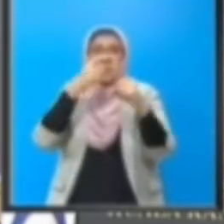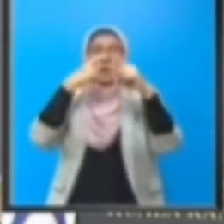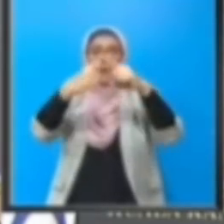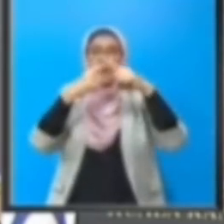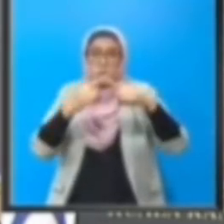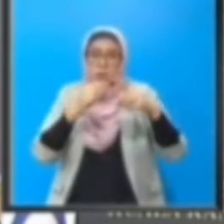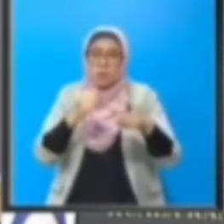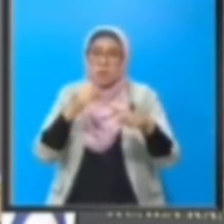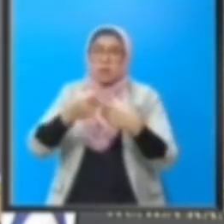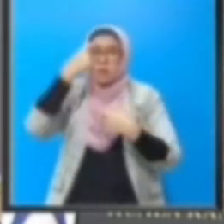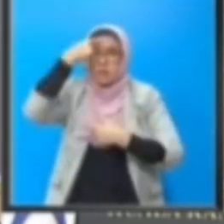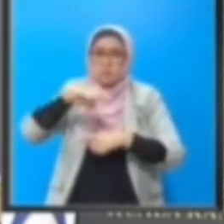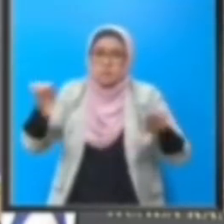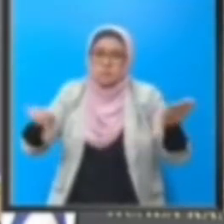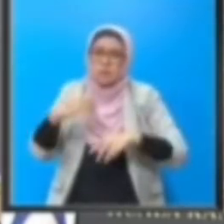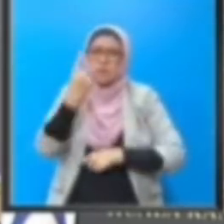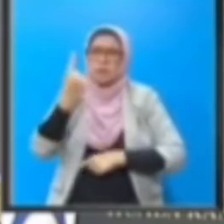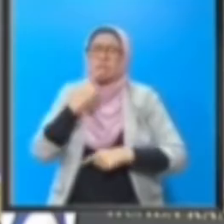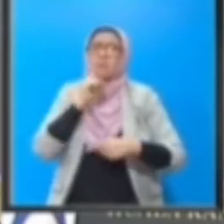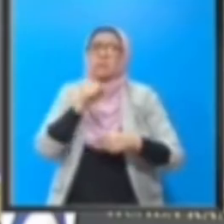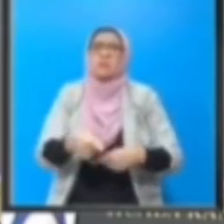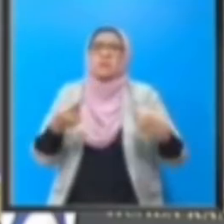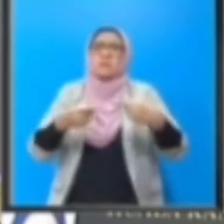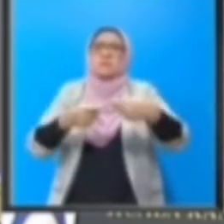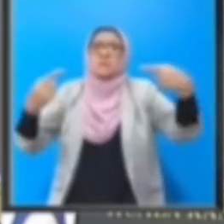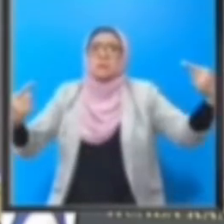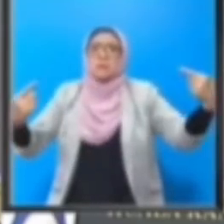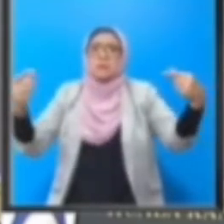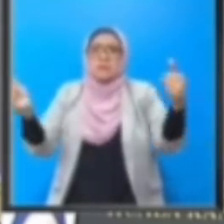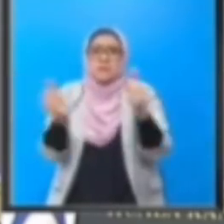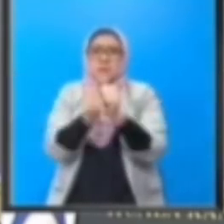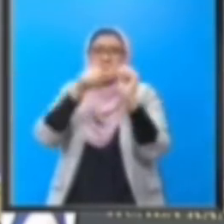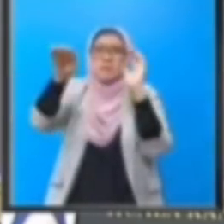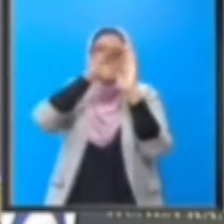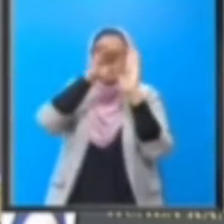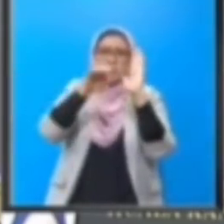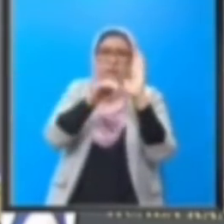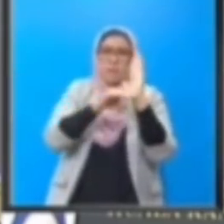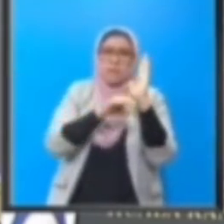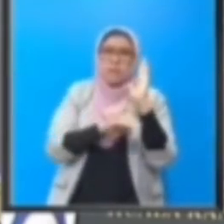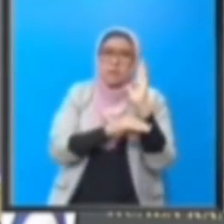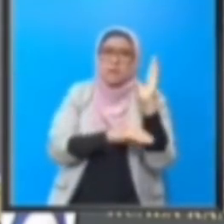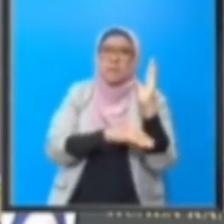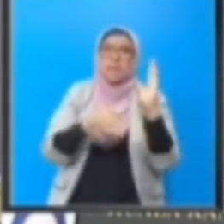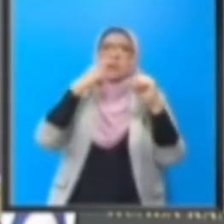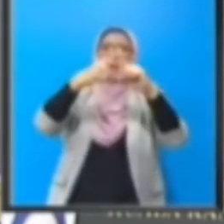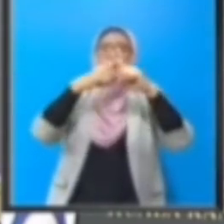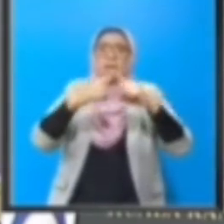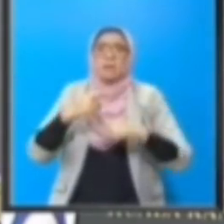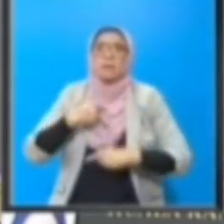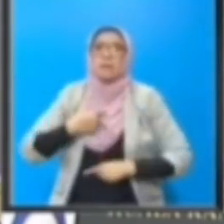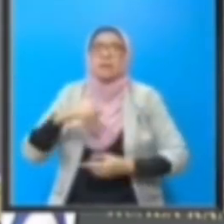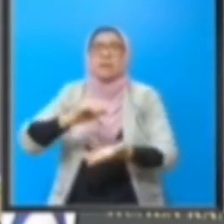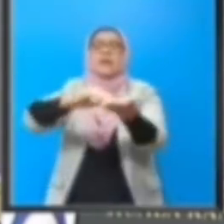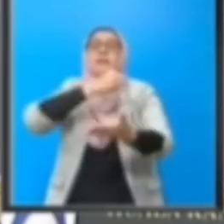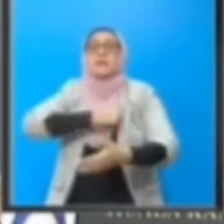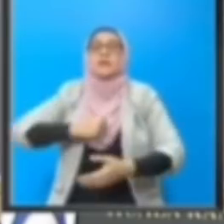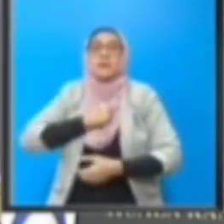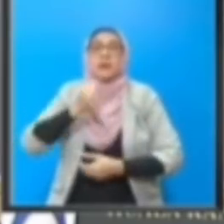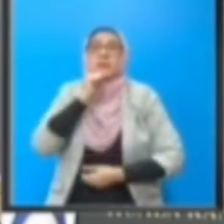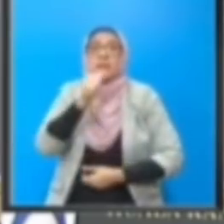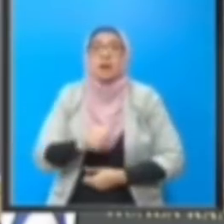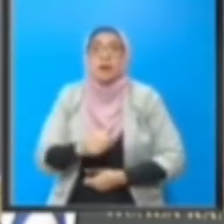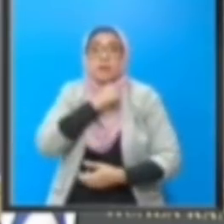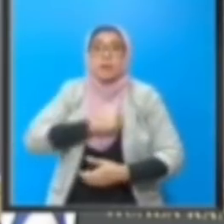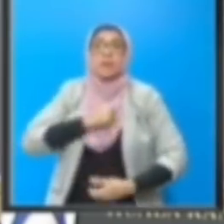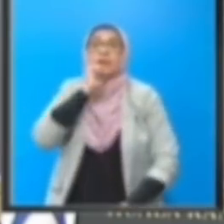untuk melakukan sesuatu perkara yang bercanggah dengan peraturan dewan. Minta maaf saya tidak. Dengan niat ikhlas, saya minta